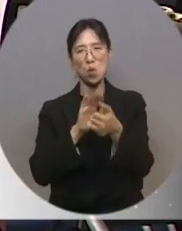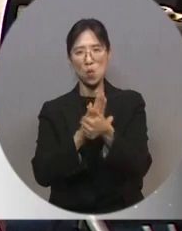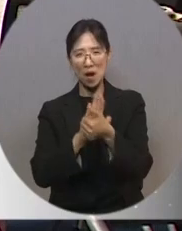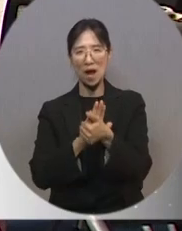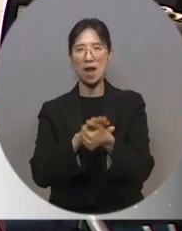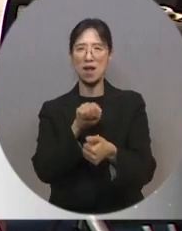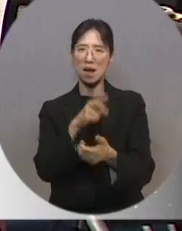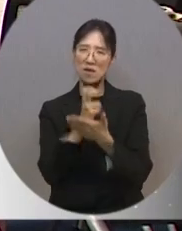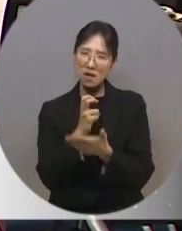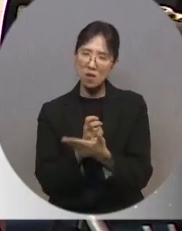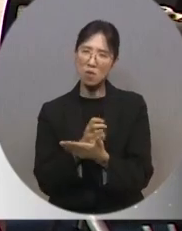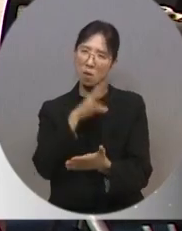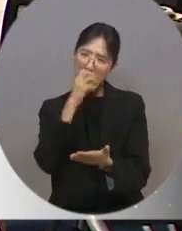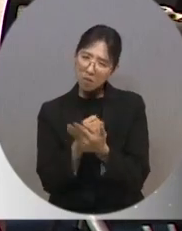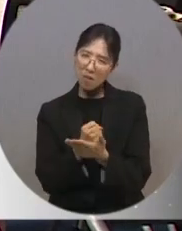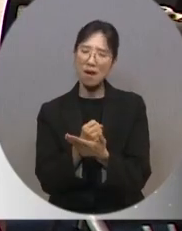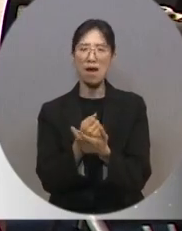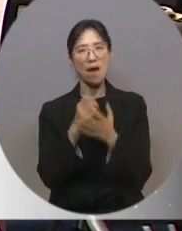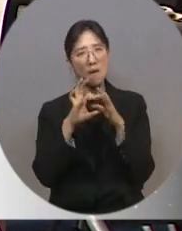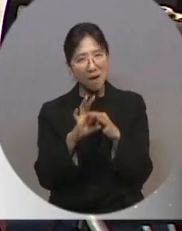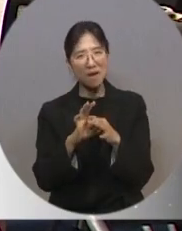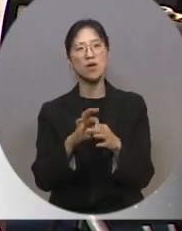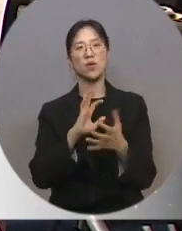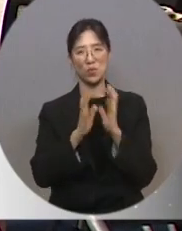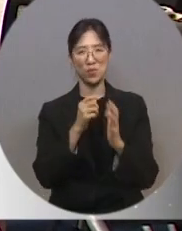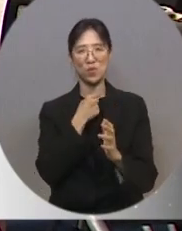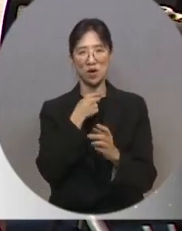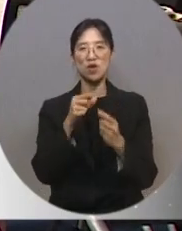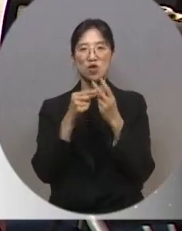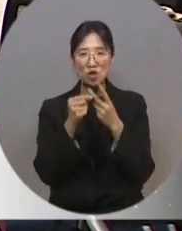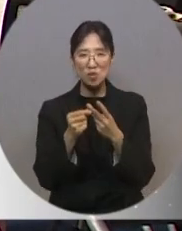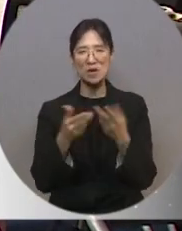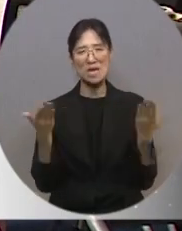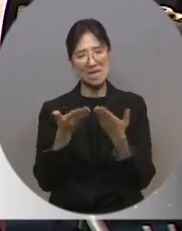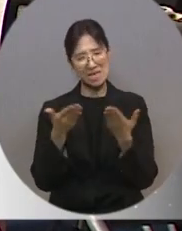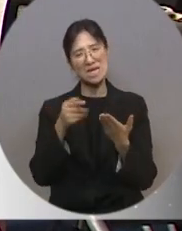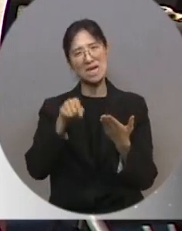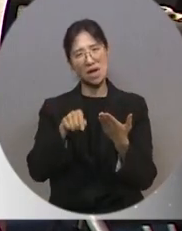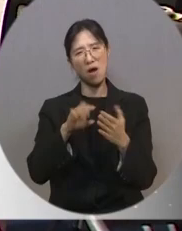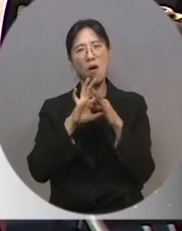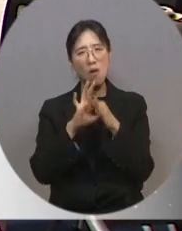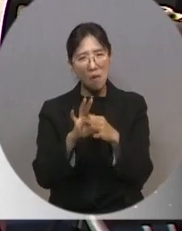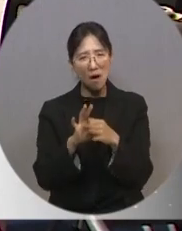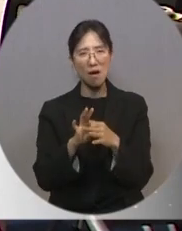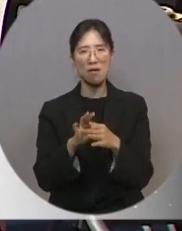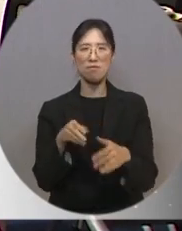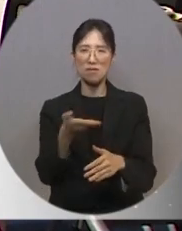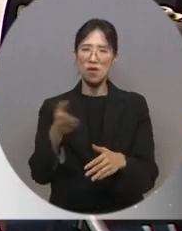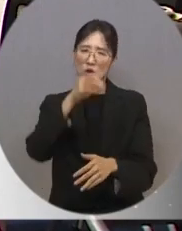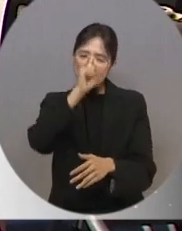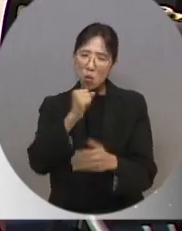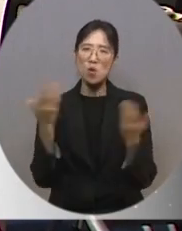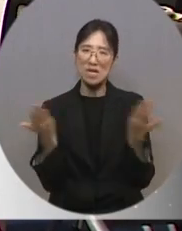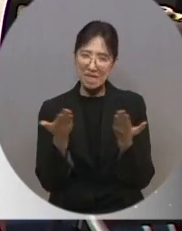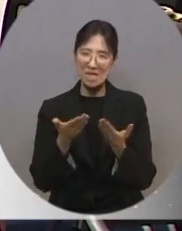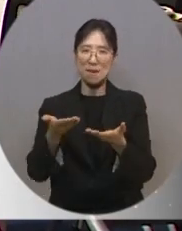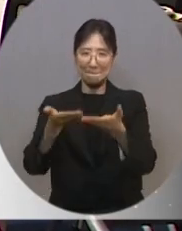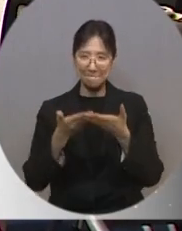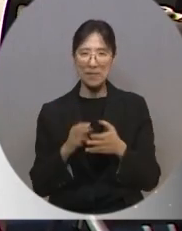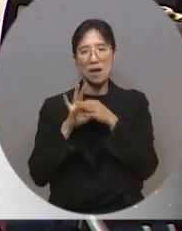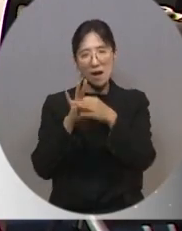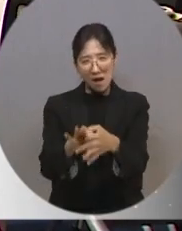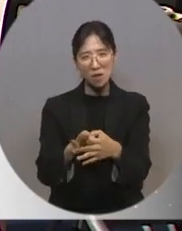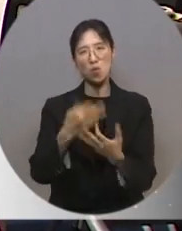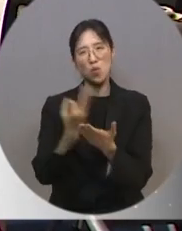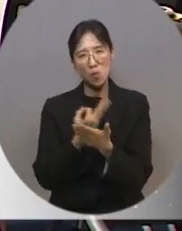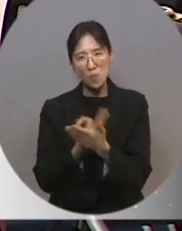과연 타당한가에 대해서 논의하고 싶었고요. 두 번째는 일자리 질과 관련해서 그들이 양질의 일자리를 제공받고